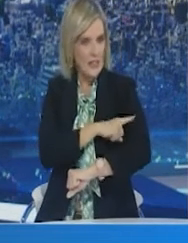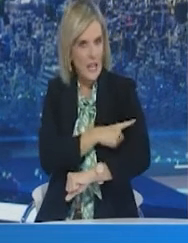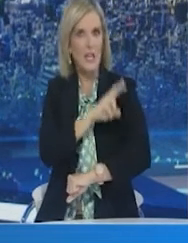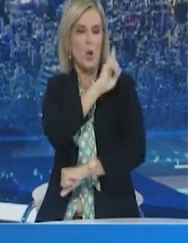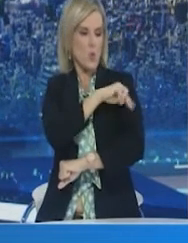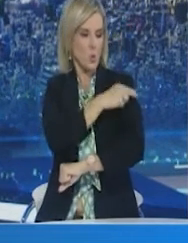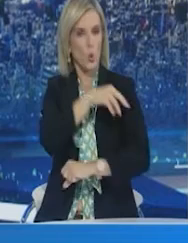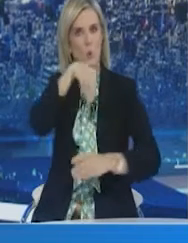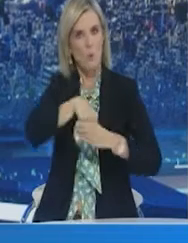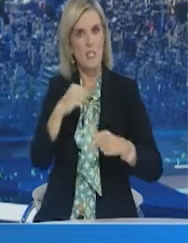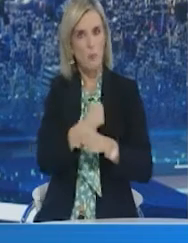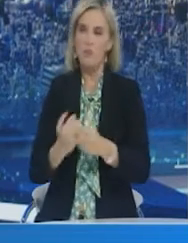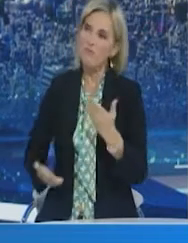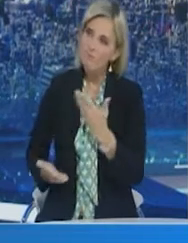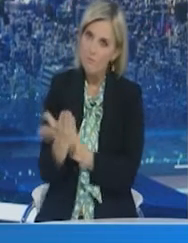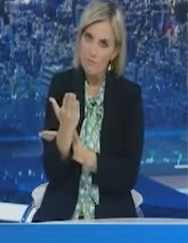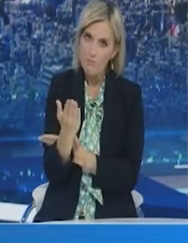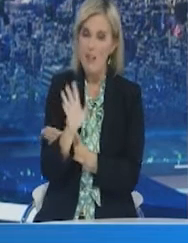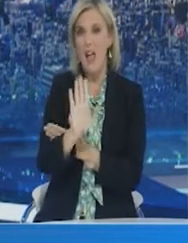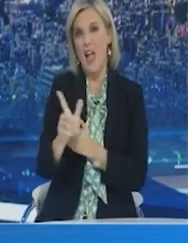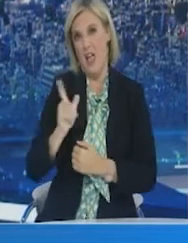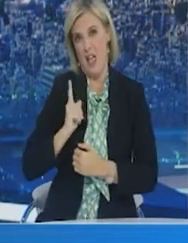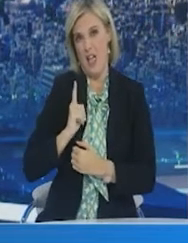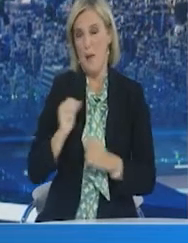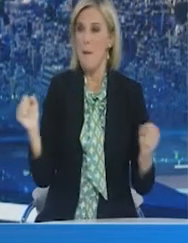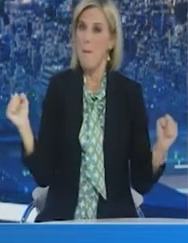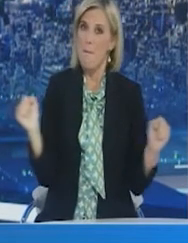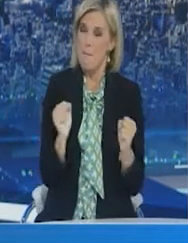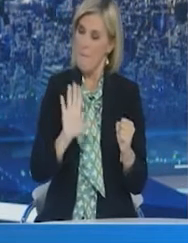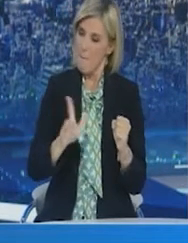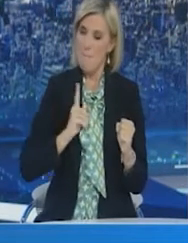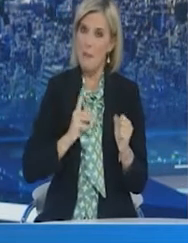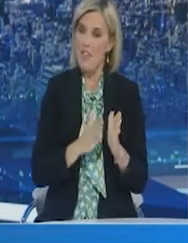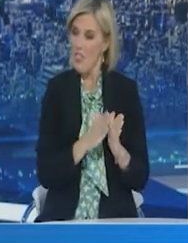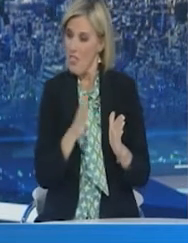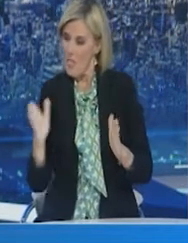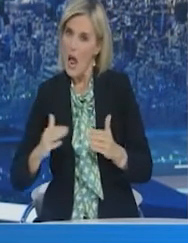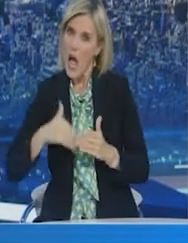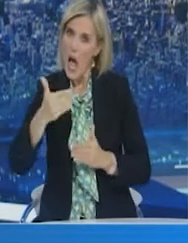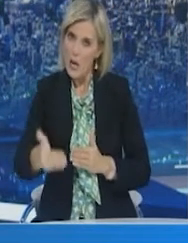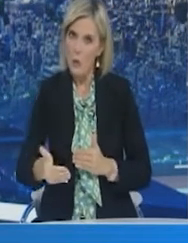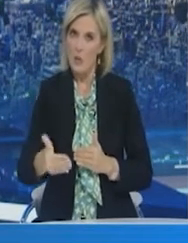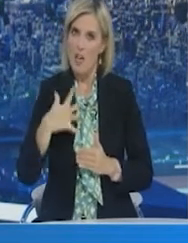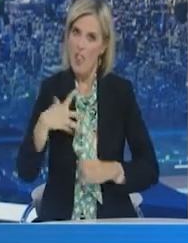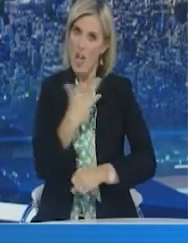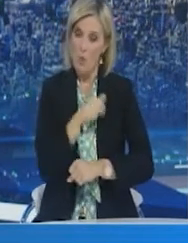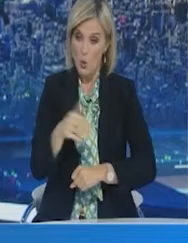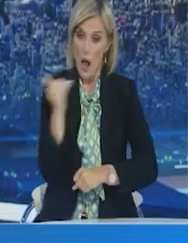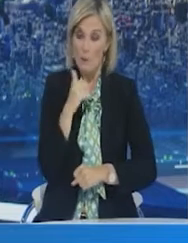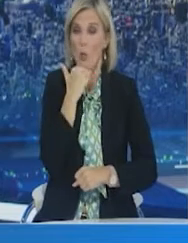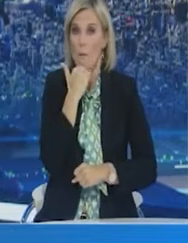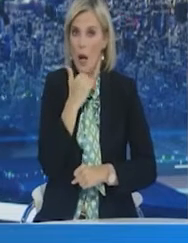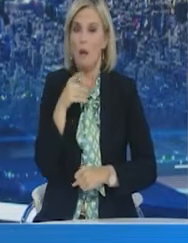λοιπό προσωπικό, ώστε να παγώσει η υποχρεωτικότητα των εμβολιασμών. Θα ήθελα να επαναλάβω τα